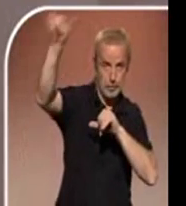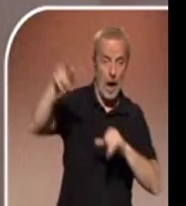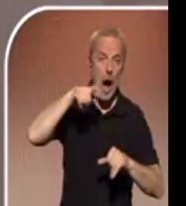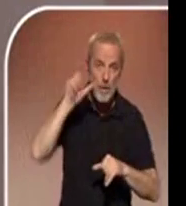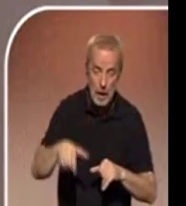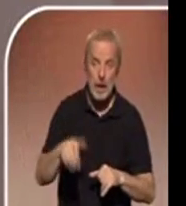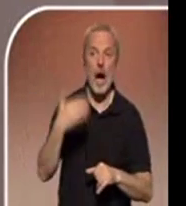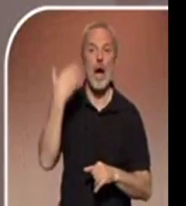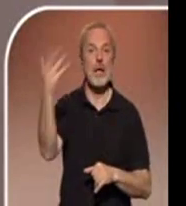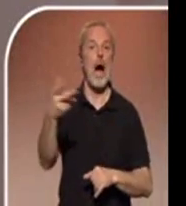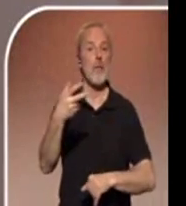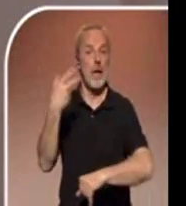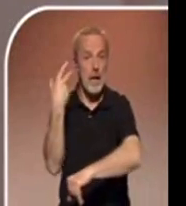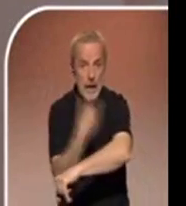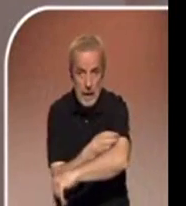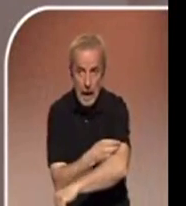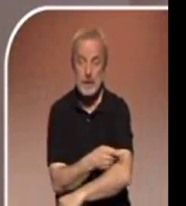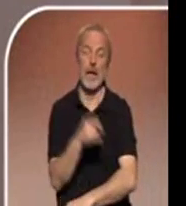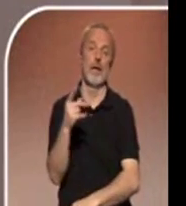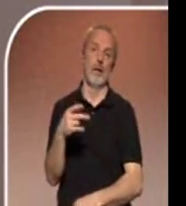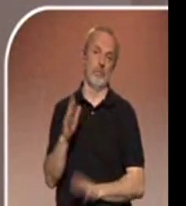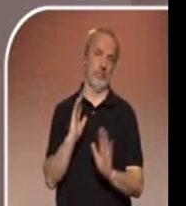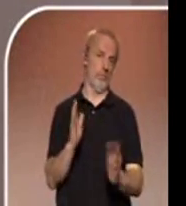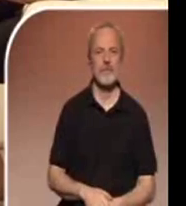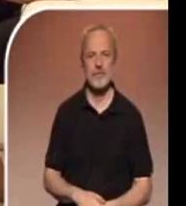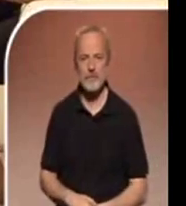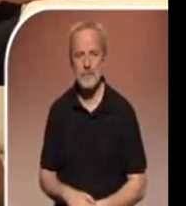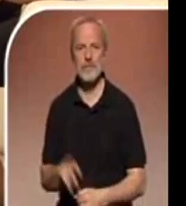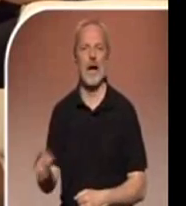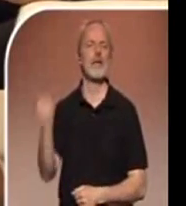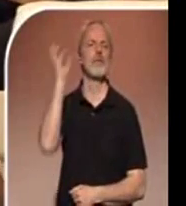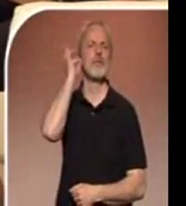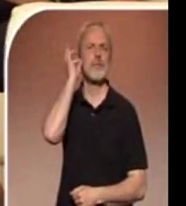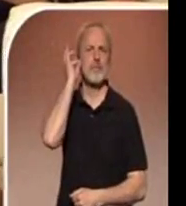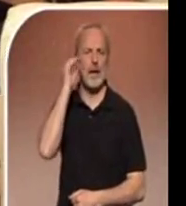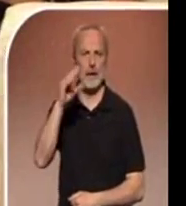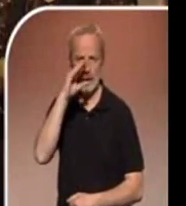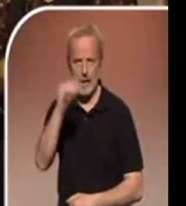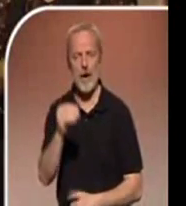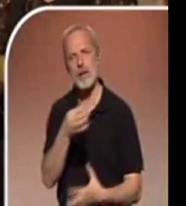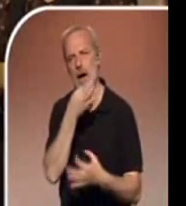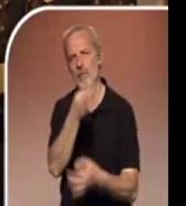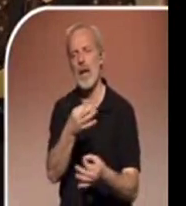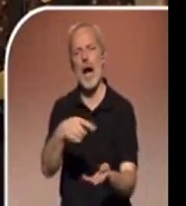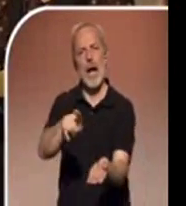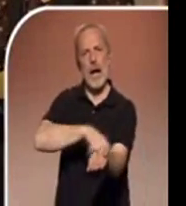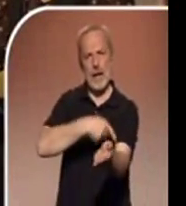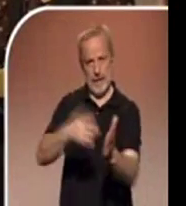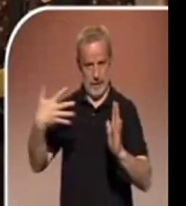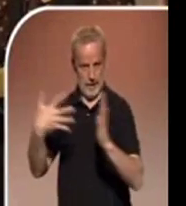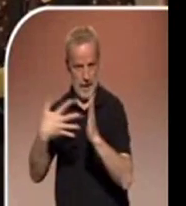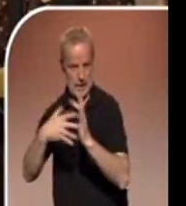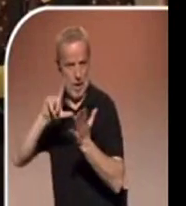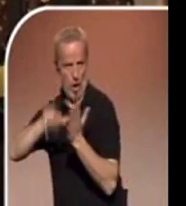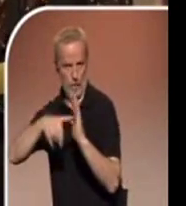neměli problémy, a skutečně pak to riziko je extrémně malý. Divačka se ptá, co znamená, pokud v krevním testu obvodního